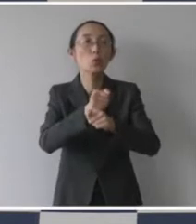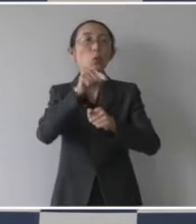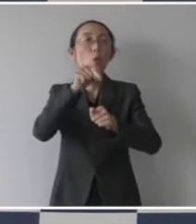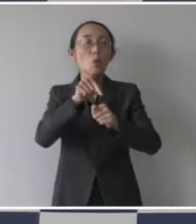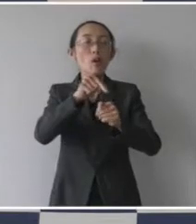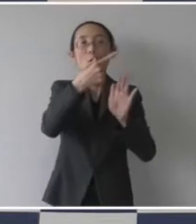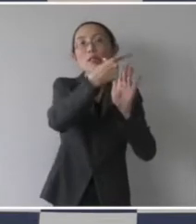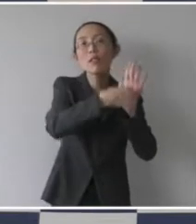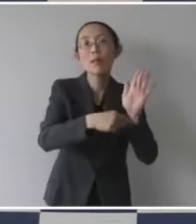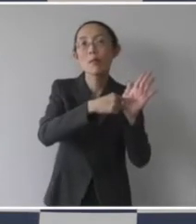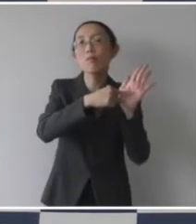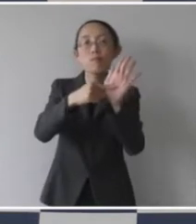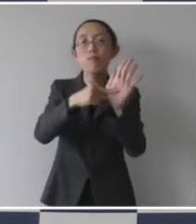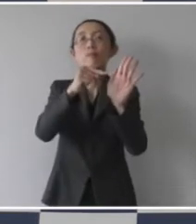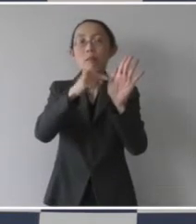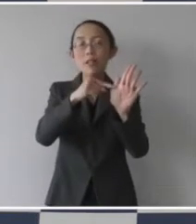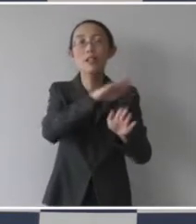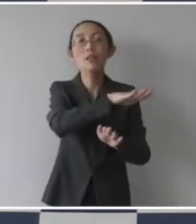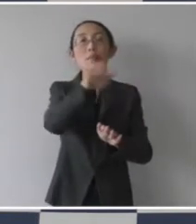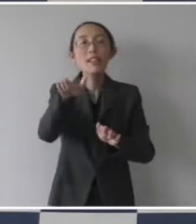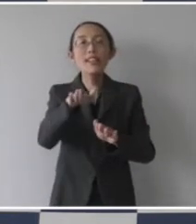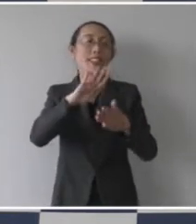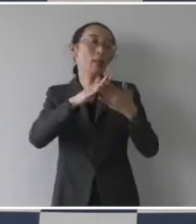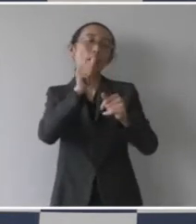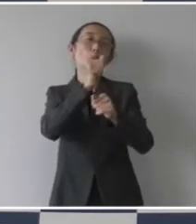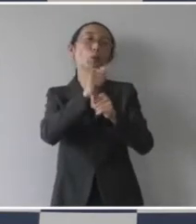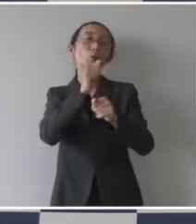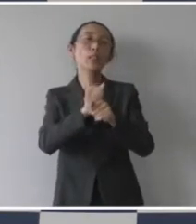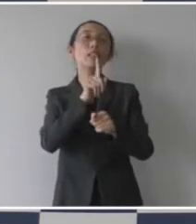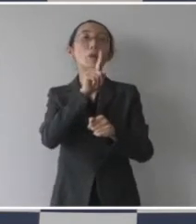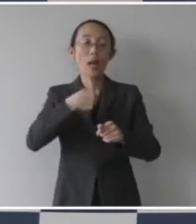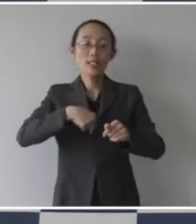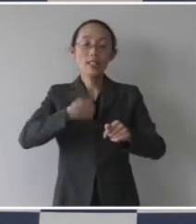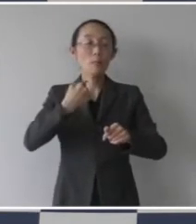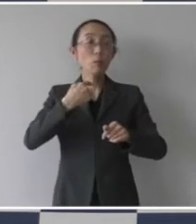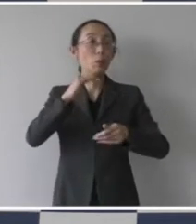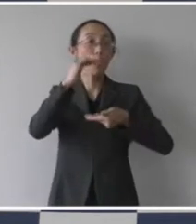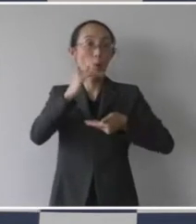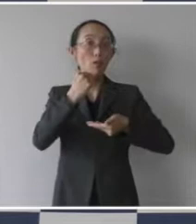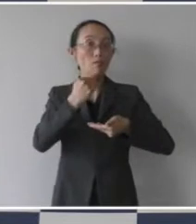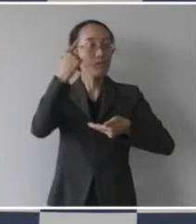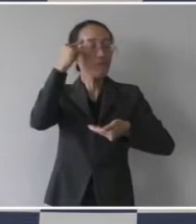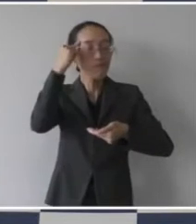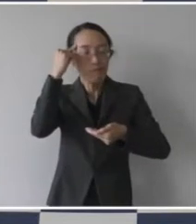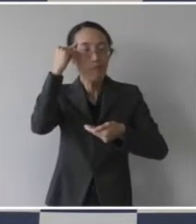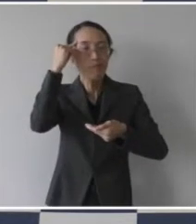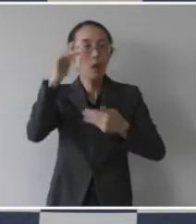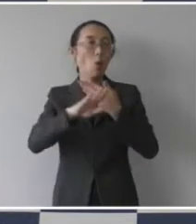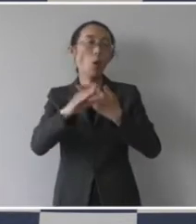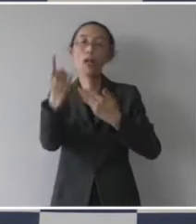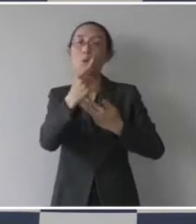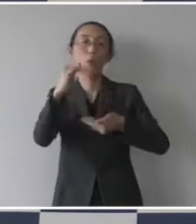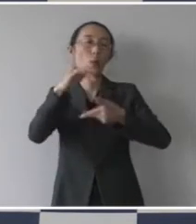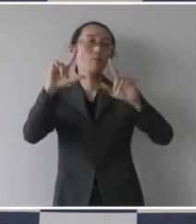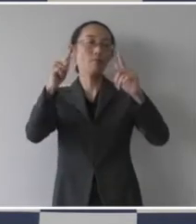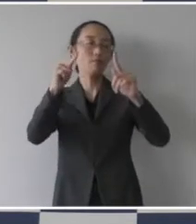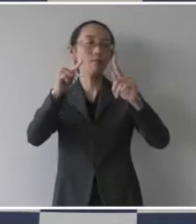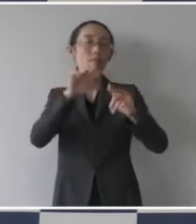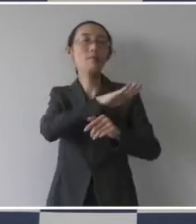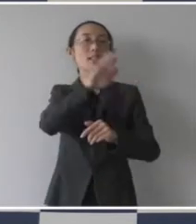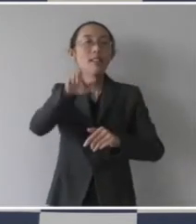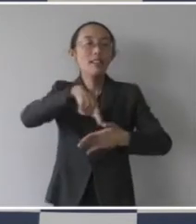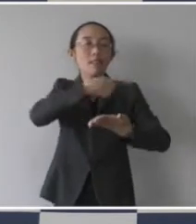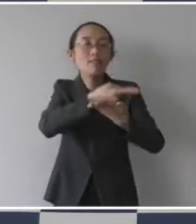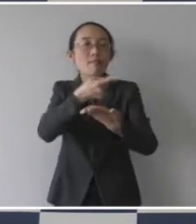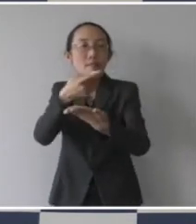、みんなでまちづくりは一言じゃなくて自分ごととして、参画をしていこうと、さまざま